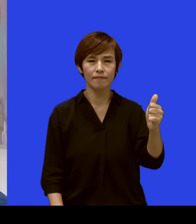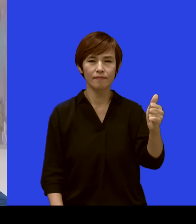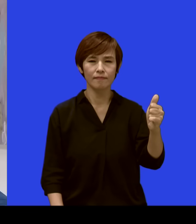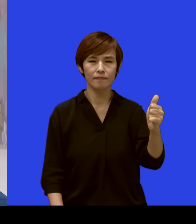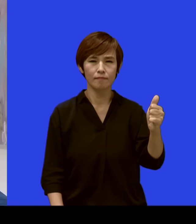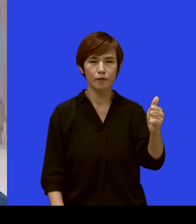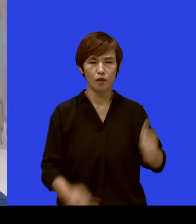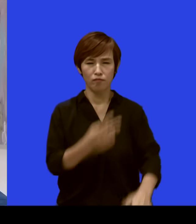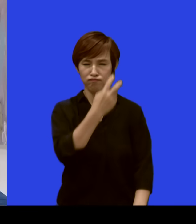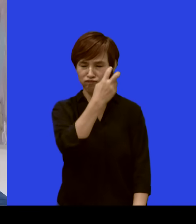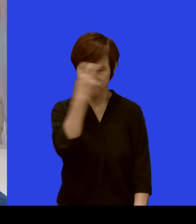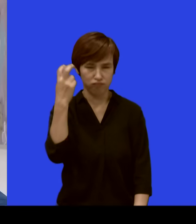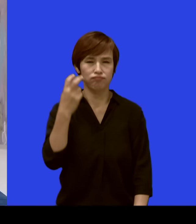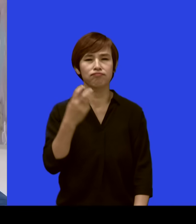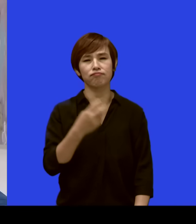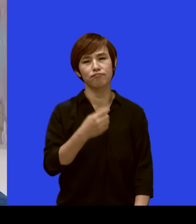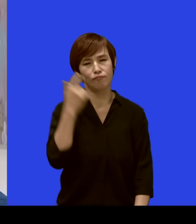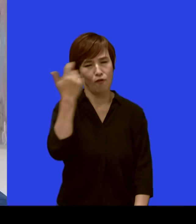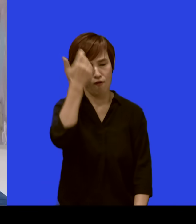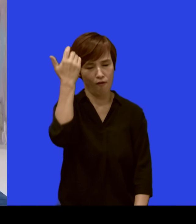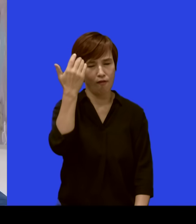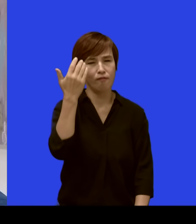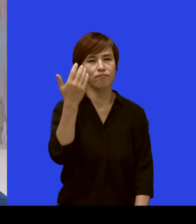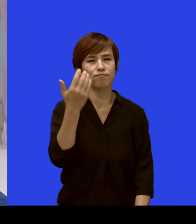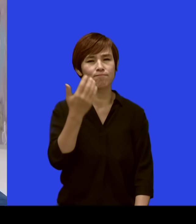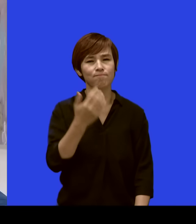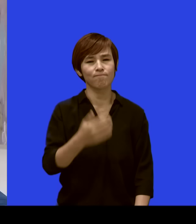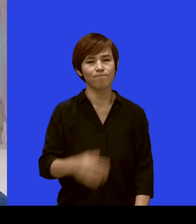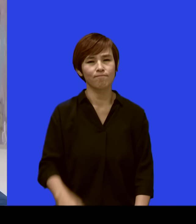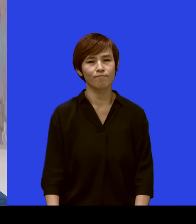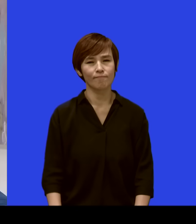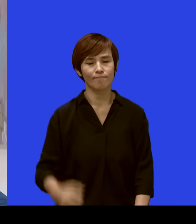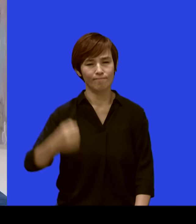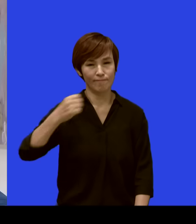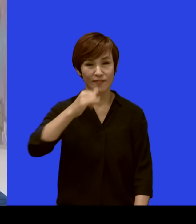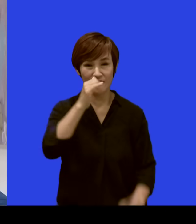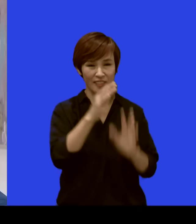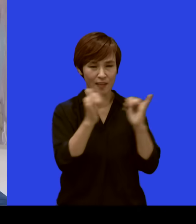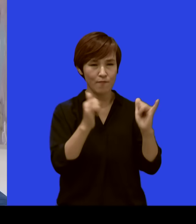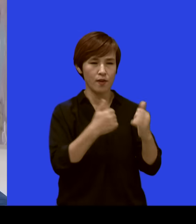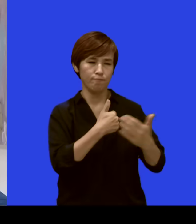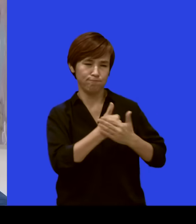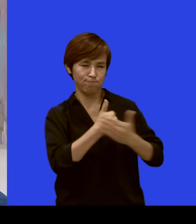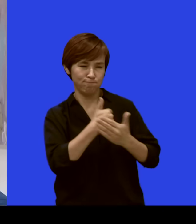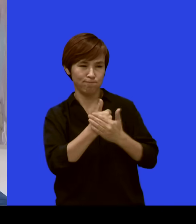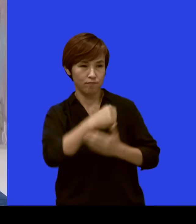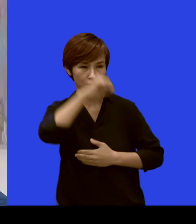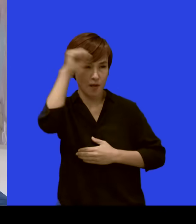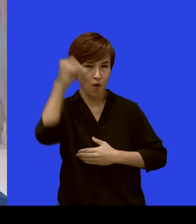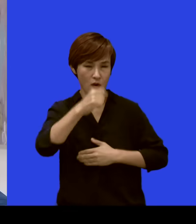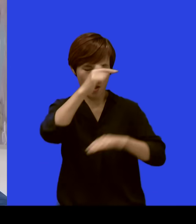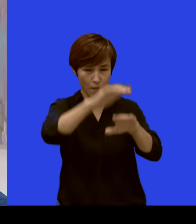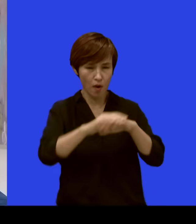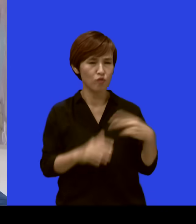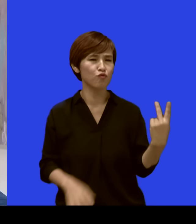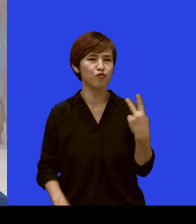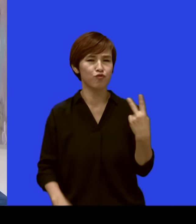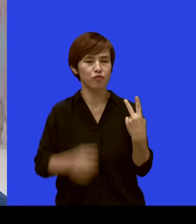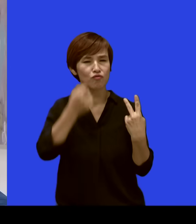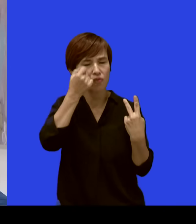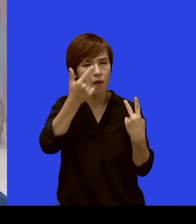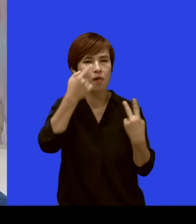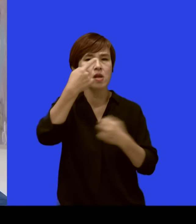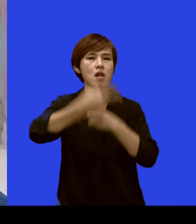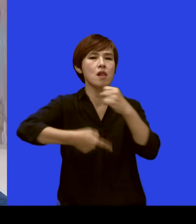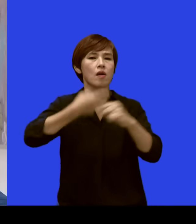매우 영특하고 신령한 친구였어요. 예. 그 친구가 저를 정말 이렇게 헌신적으로 도와서 새벽 예배를 그 친구랑 둘이서 6개월,